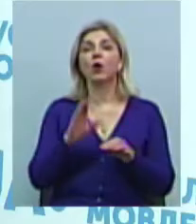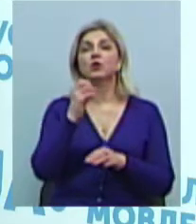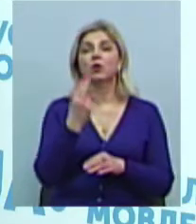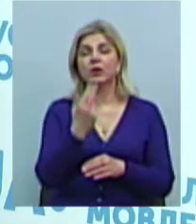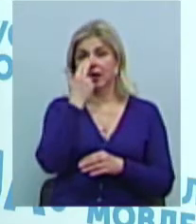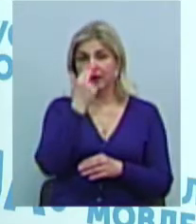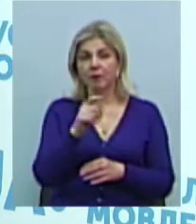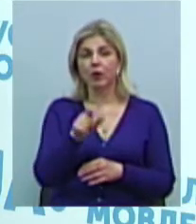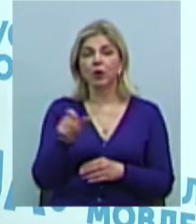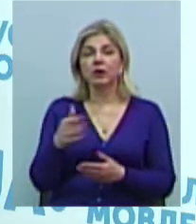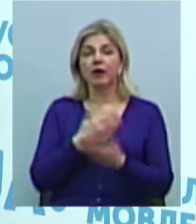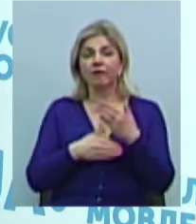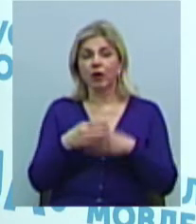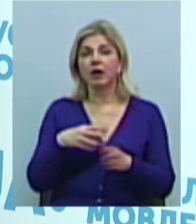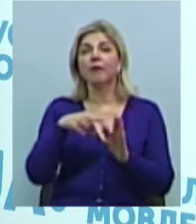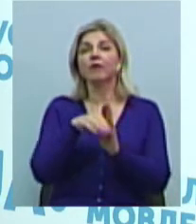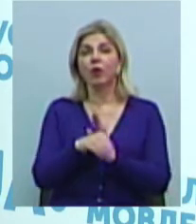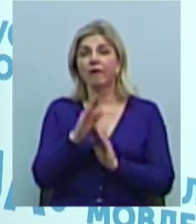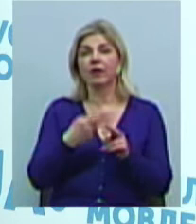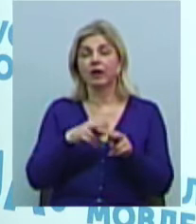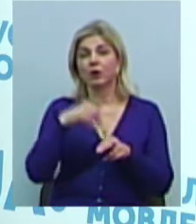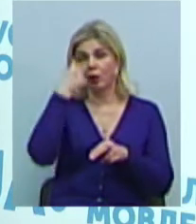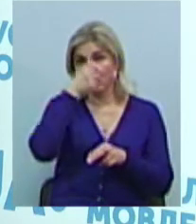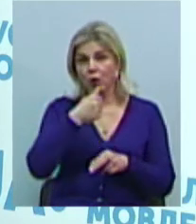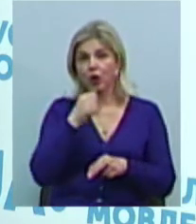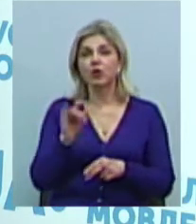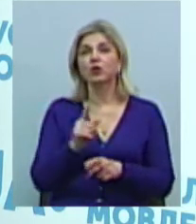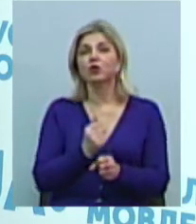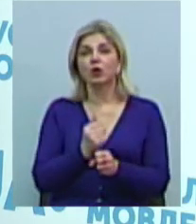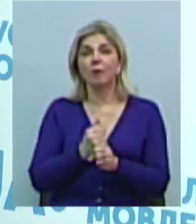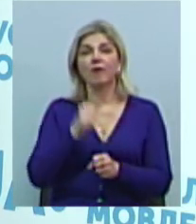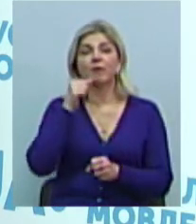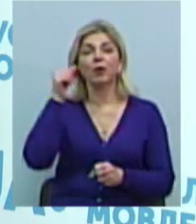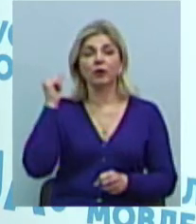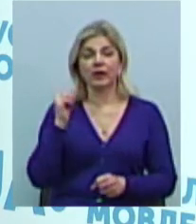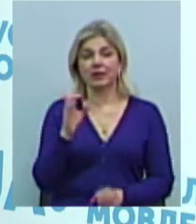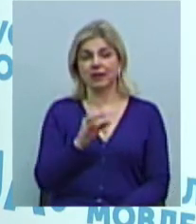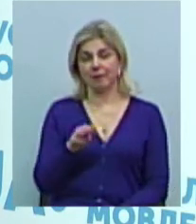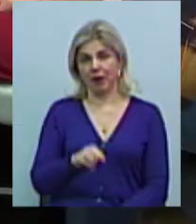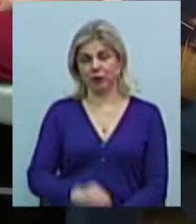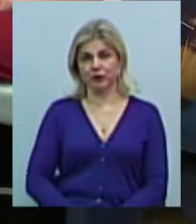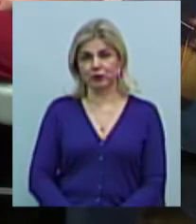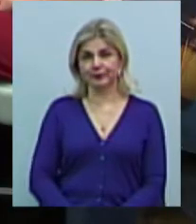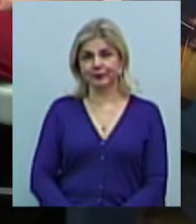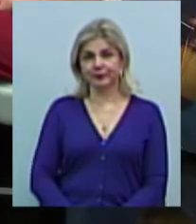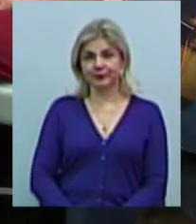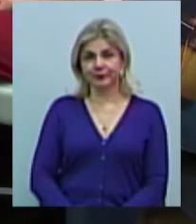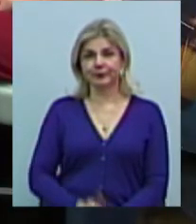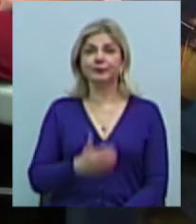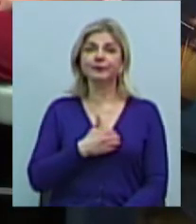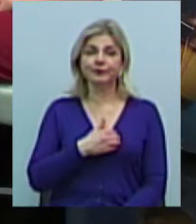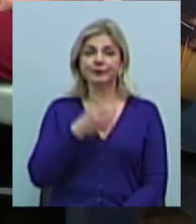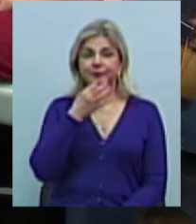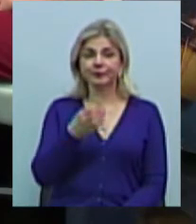з інвалідністю передбачені цього року і що зроблено у минулому році? Сергію Михайловичу, це до вас питання. Ну, хочу сказати по